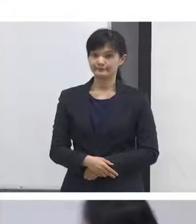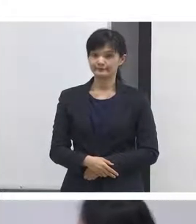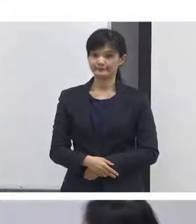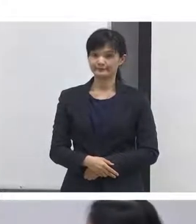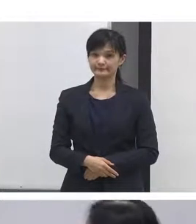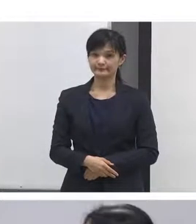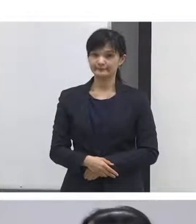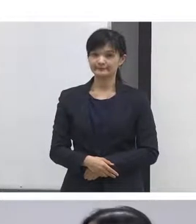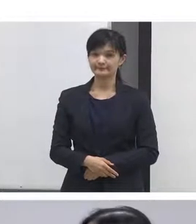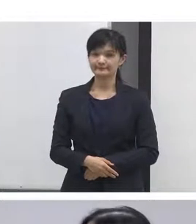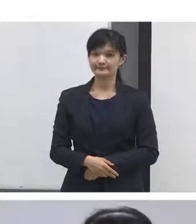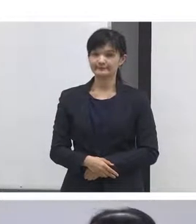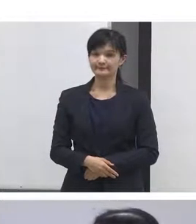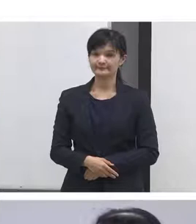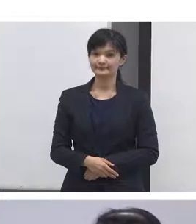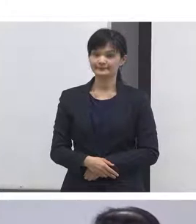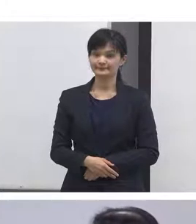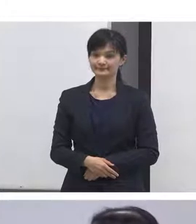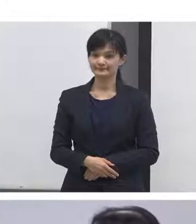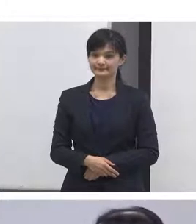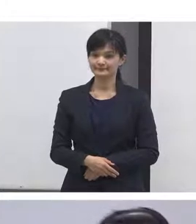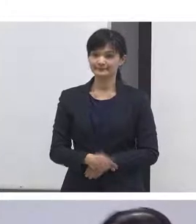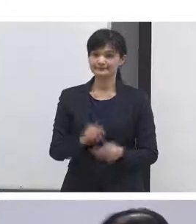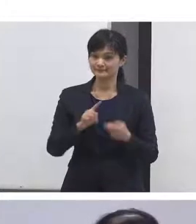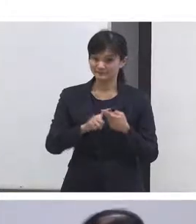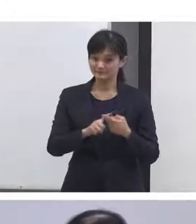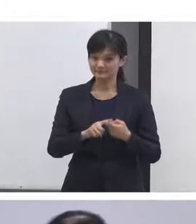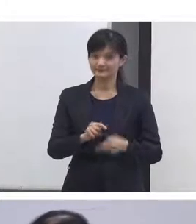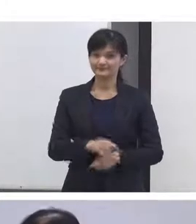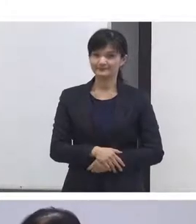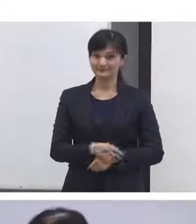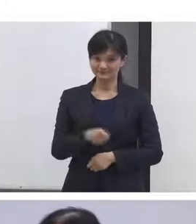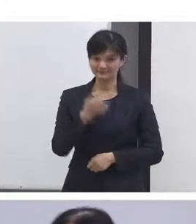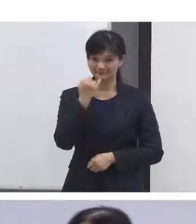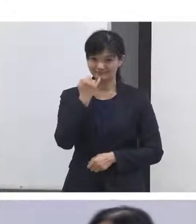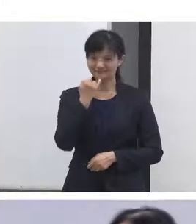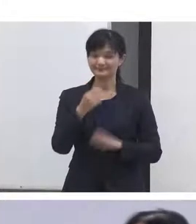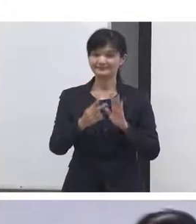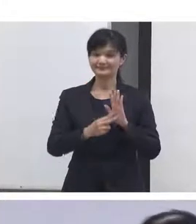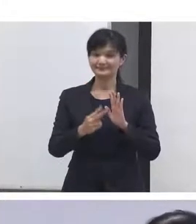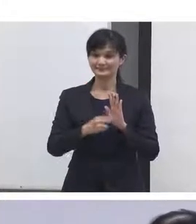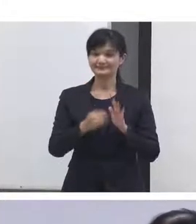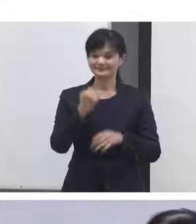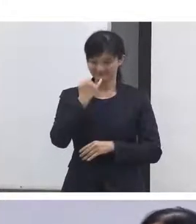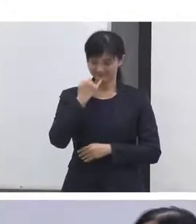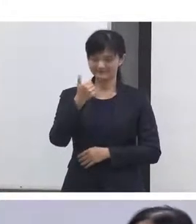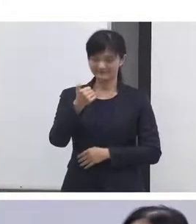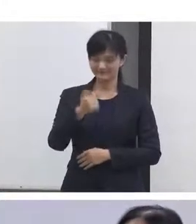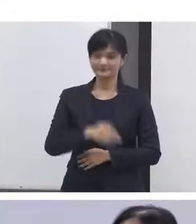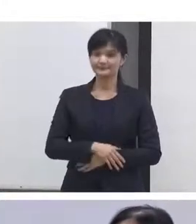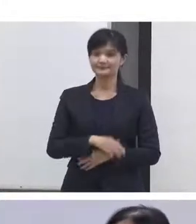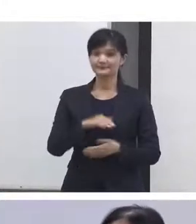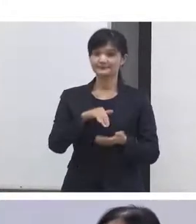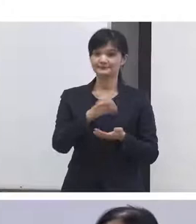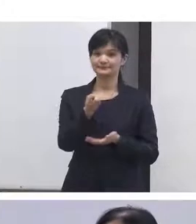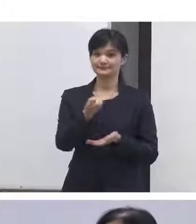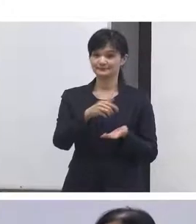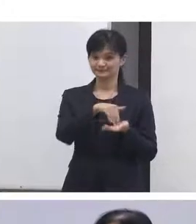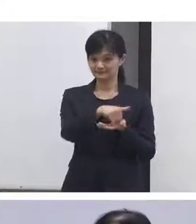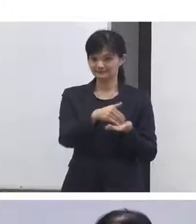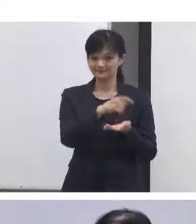好，对，就是。可以可以可以，请坐请坐。就是说Microsoft 的